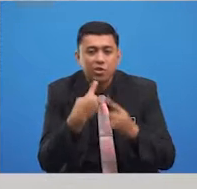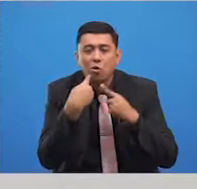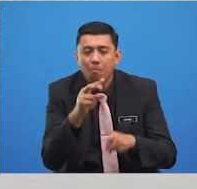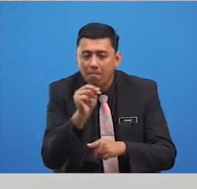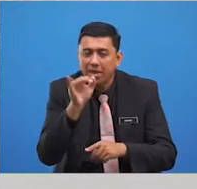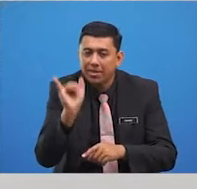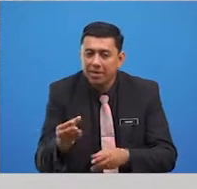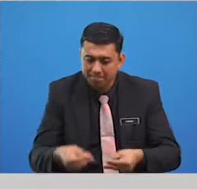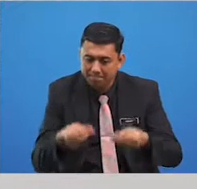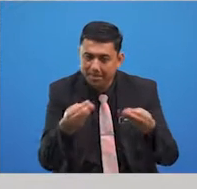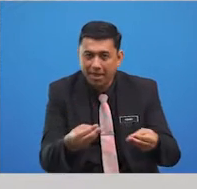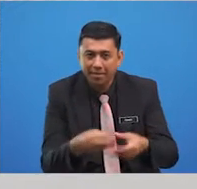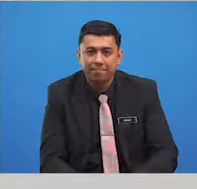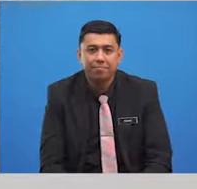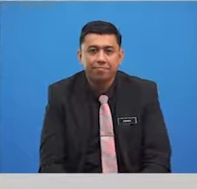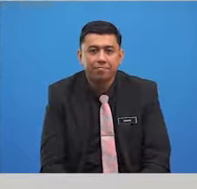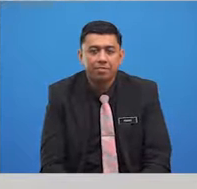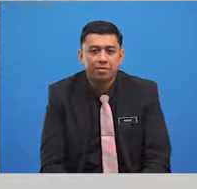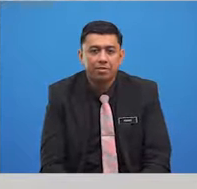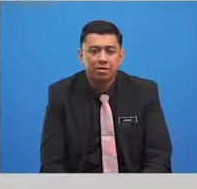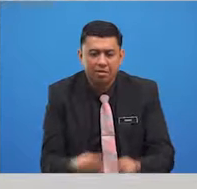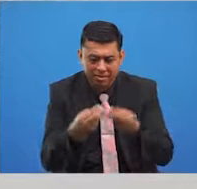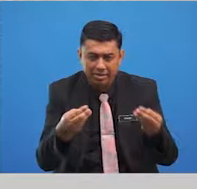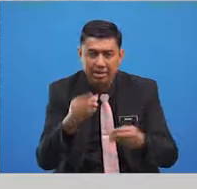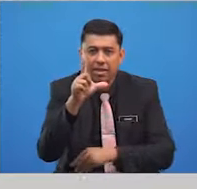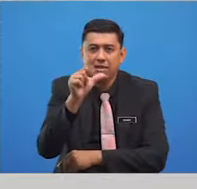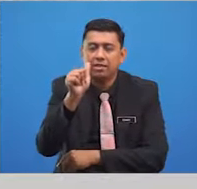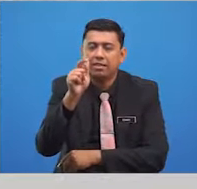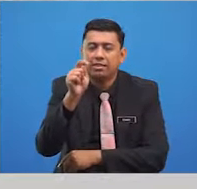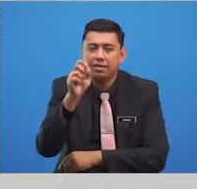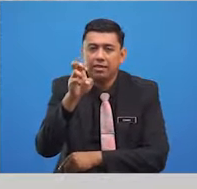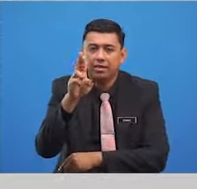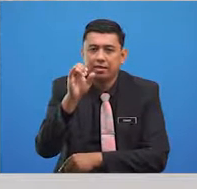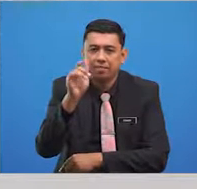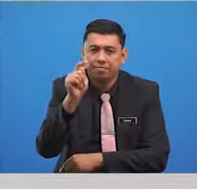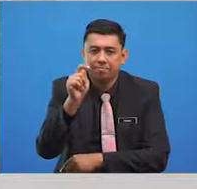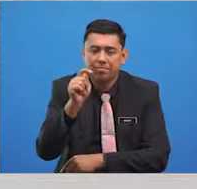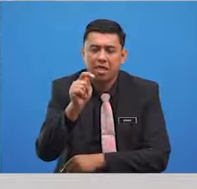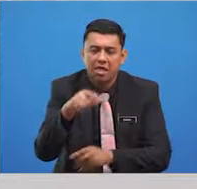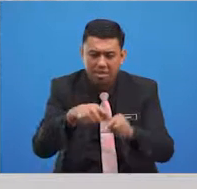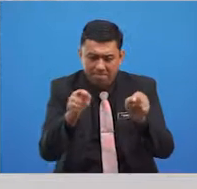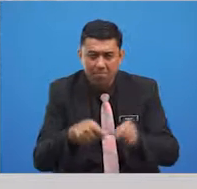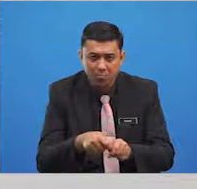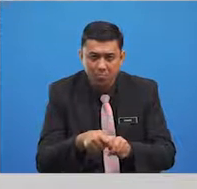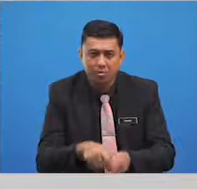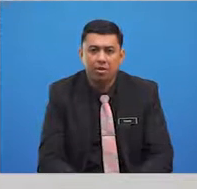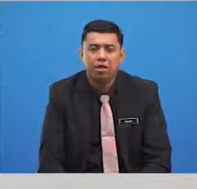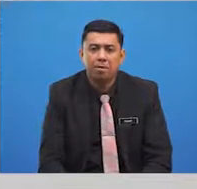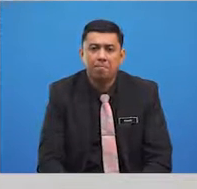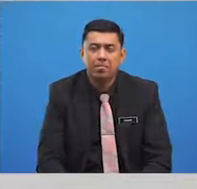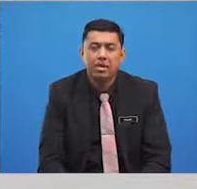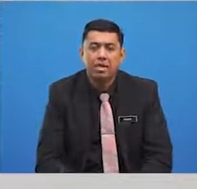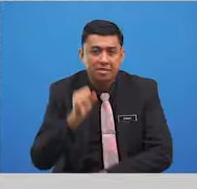Betul jawapan yang diberikan murid-murid. Hutan gunung tanahnya laterit. Lokasinya terdapat di